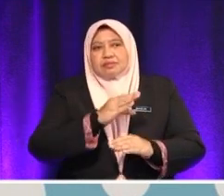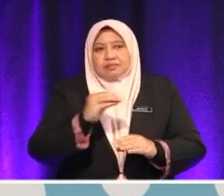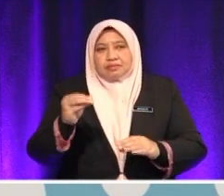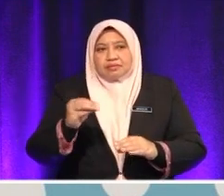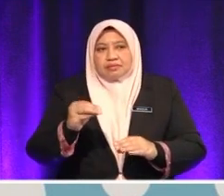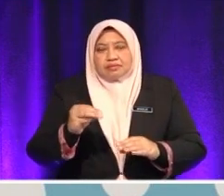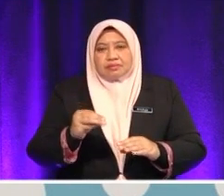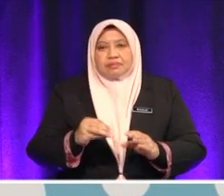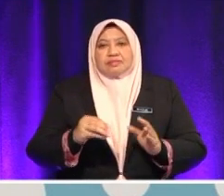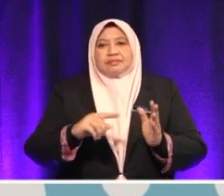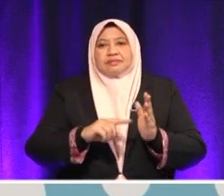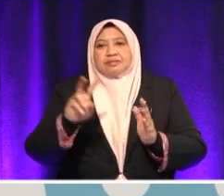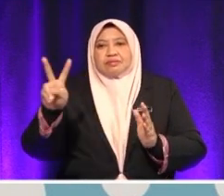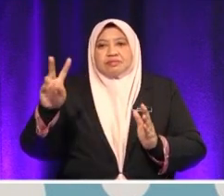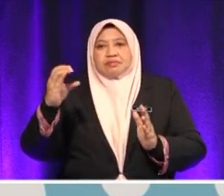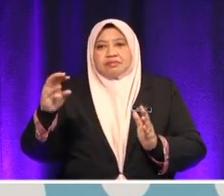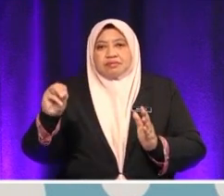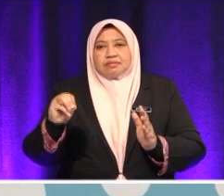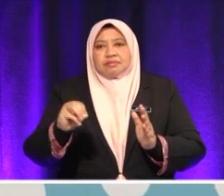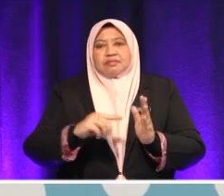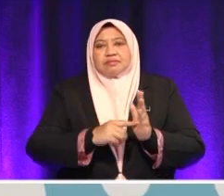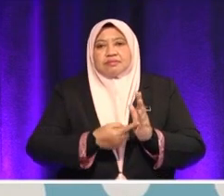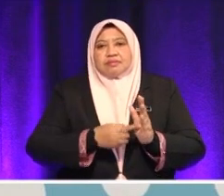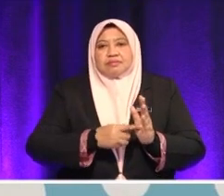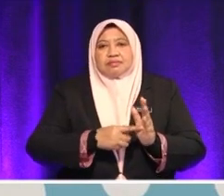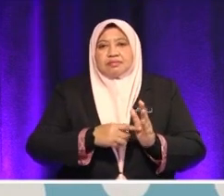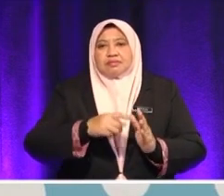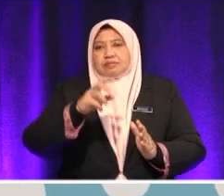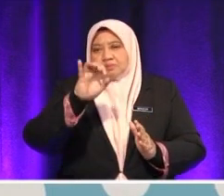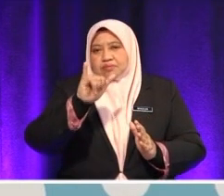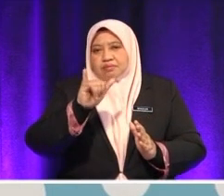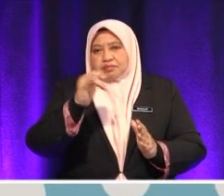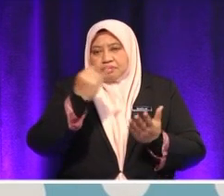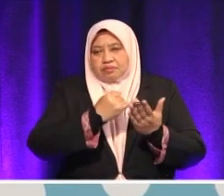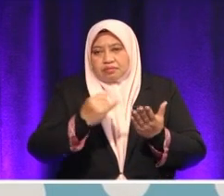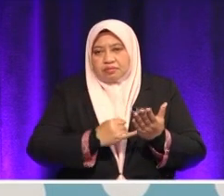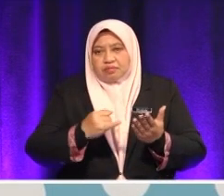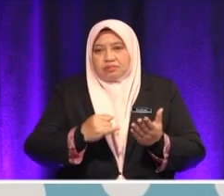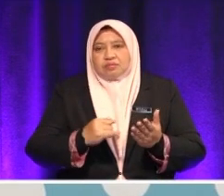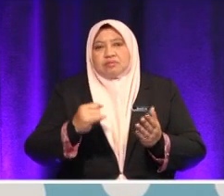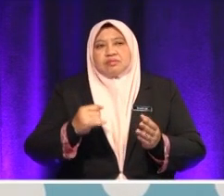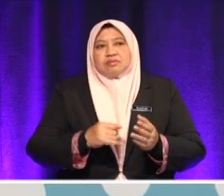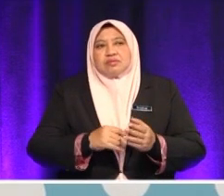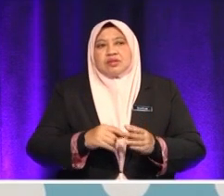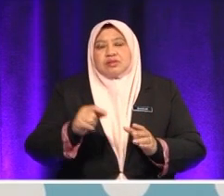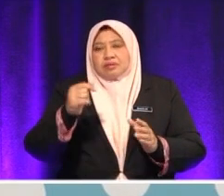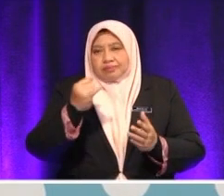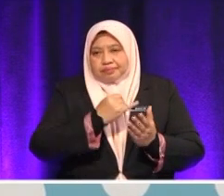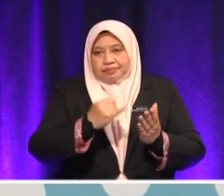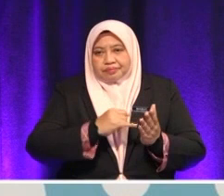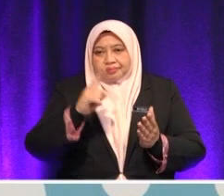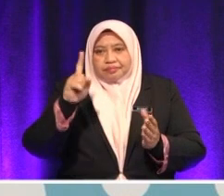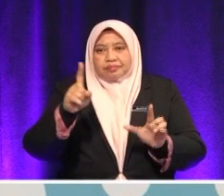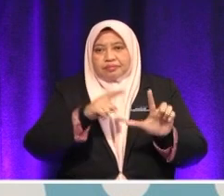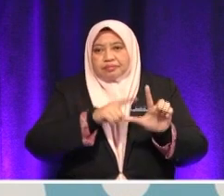5 murid pada Paksi mencancang lukis ini yang penting lukis satu Ogive bagi